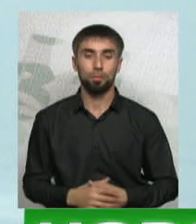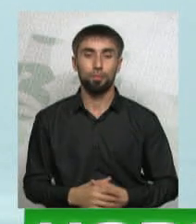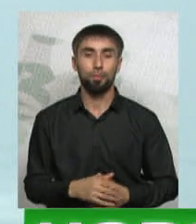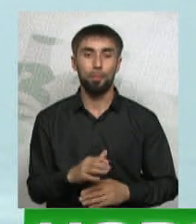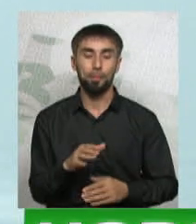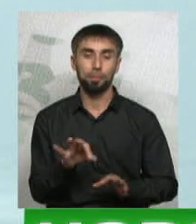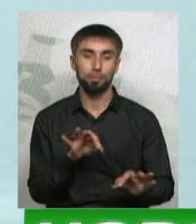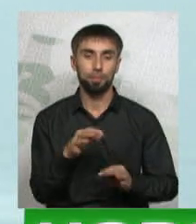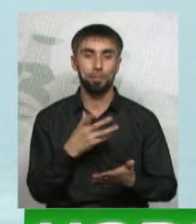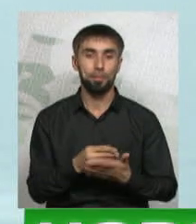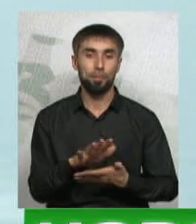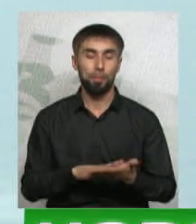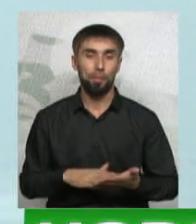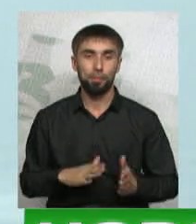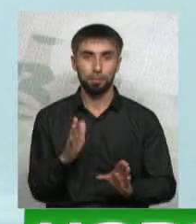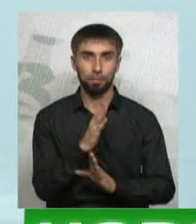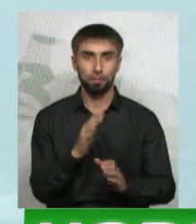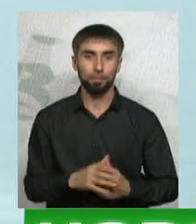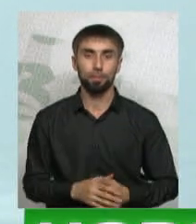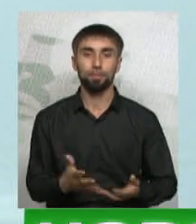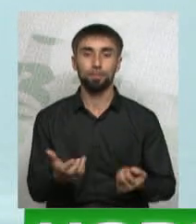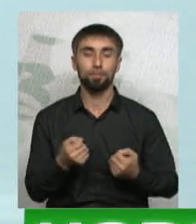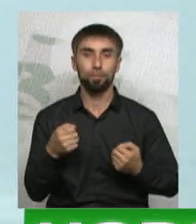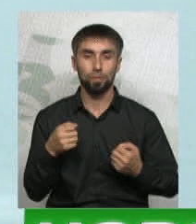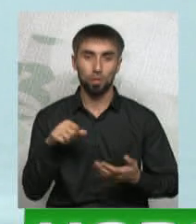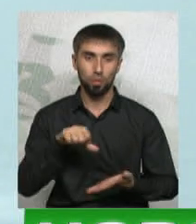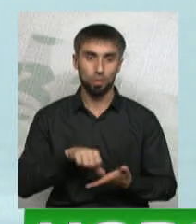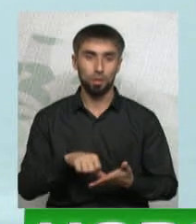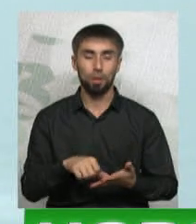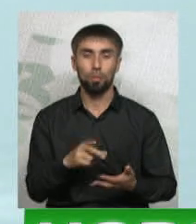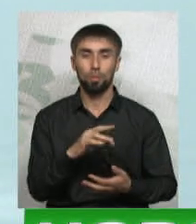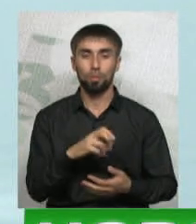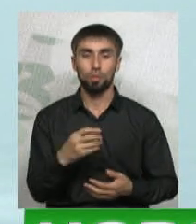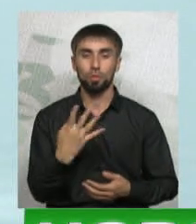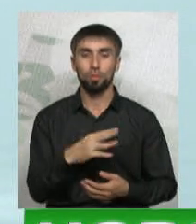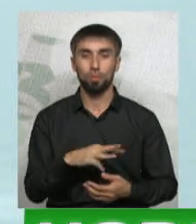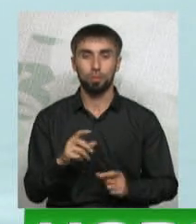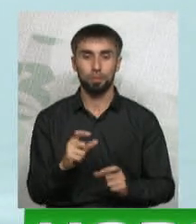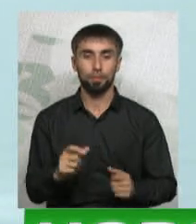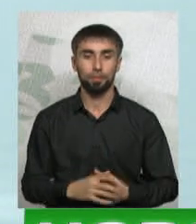определяя свою дальнейшую судьбу, приняло участие более 4 миллионов человек.